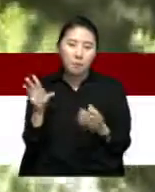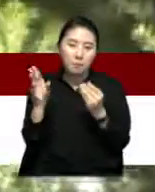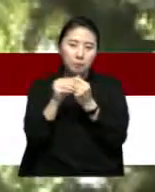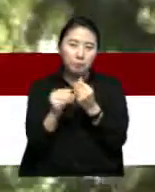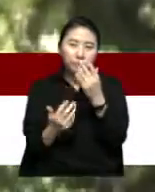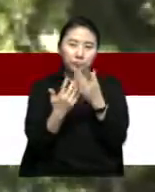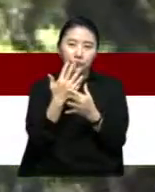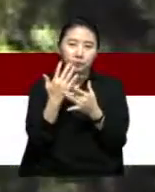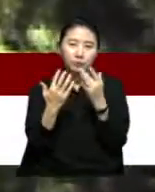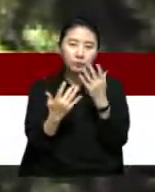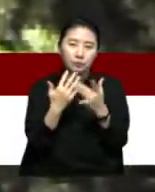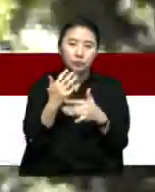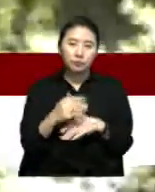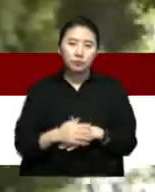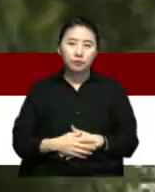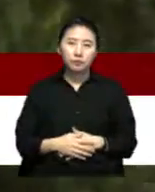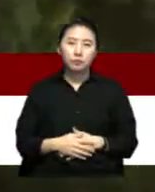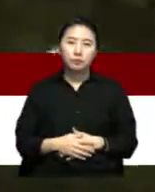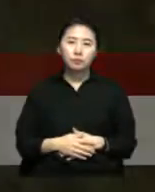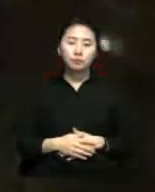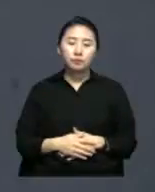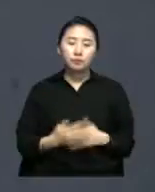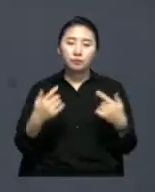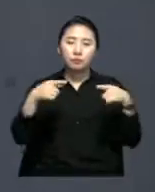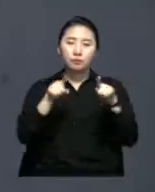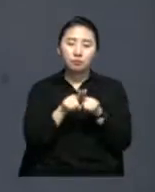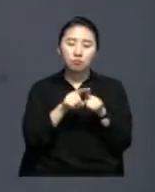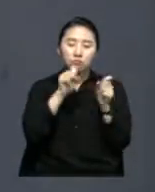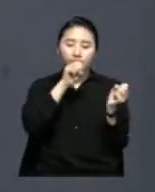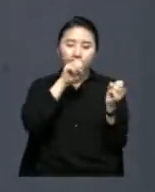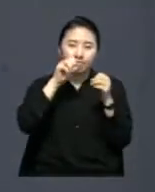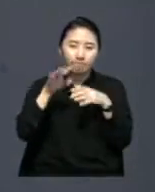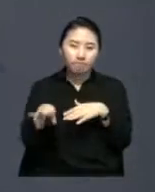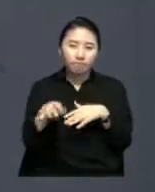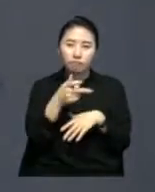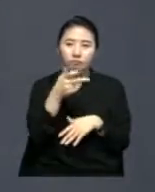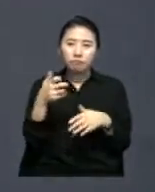옮겨붙어 발생한 것으로 추정했습니다. 아울러